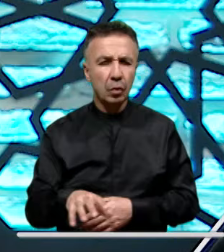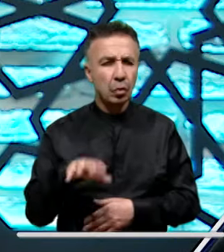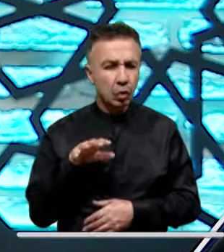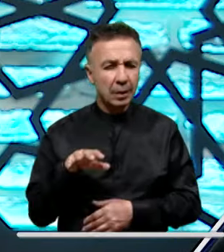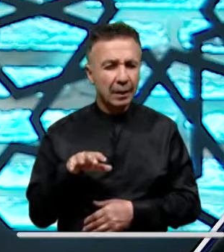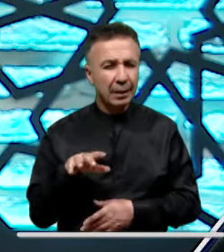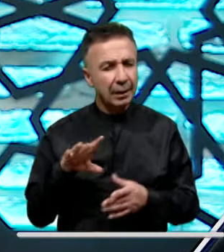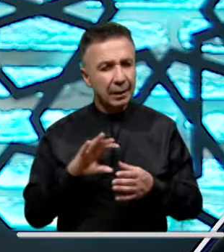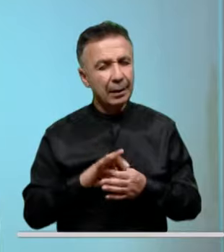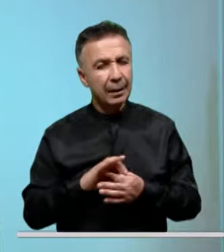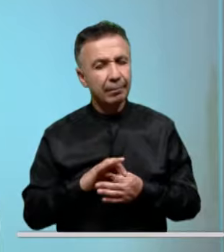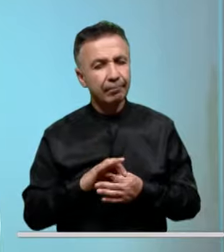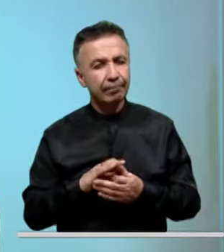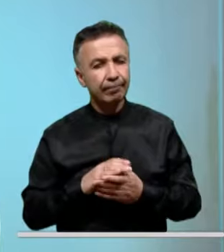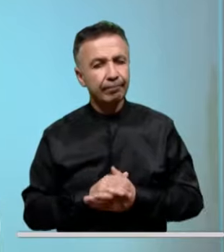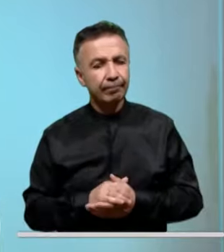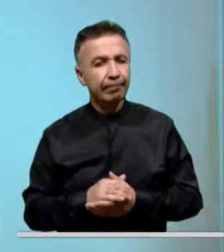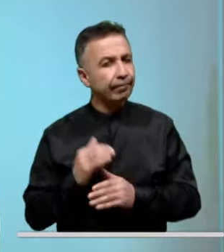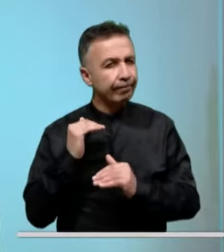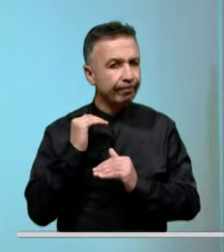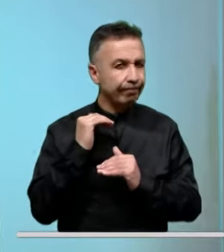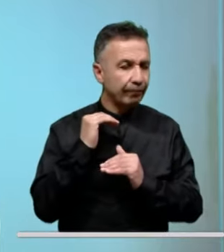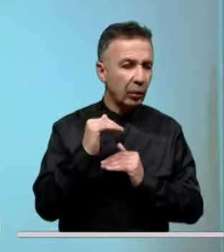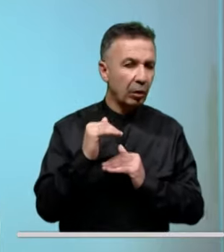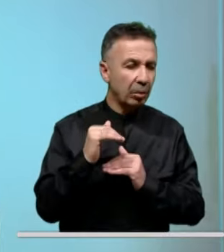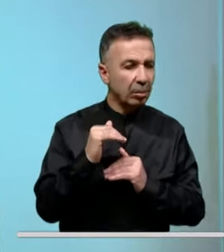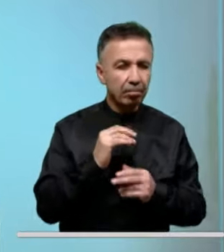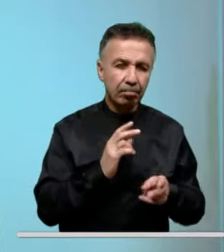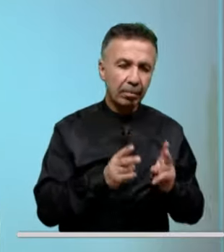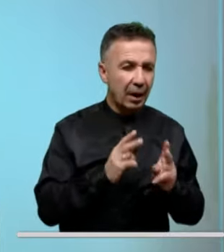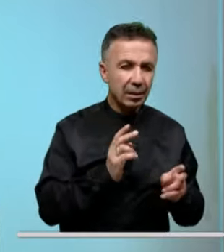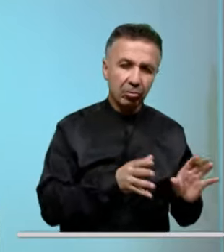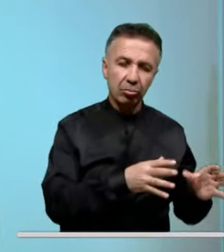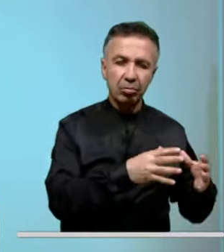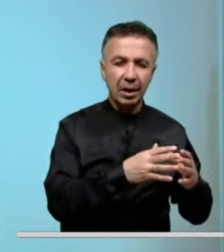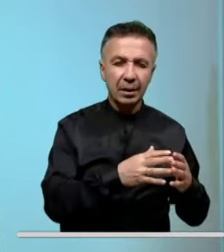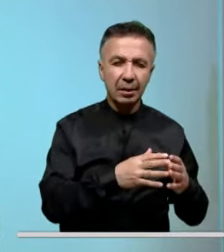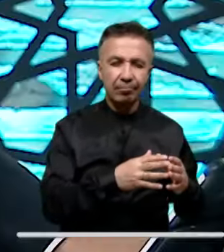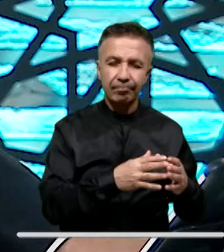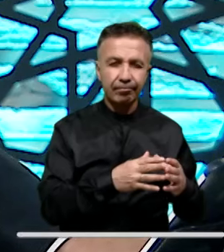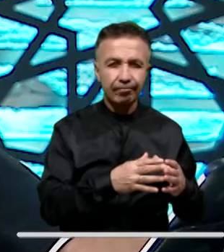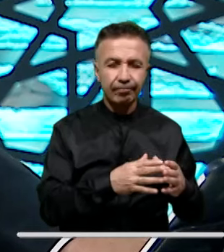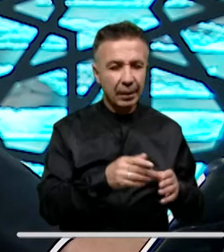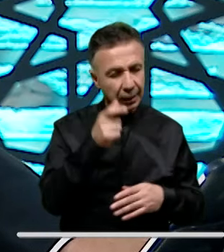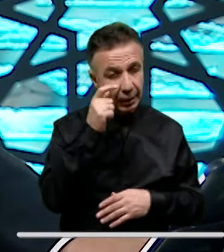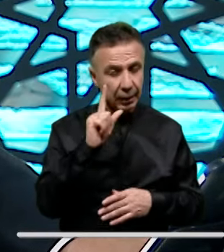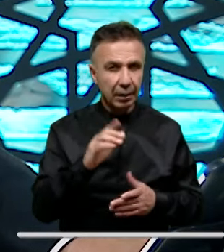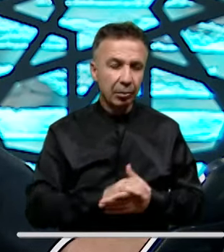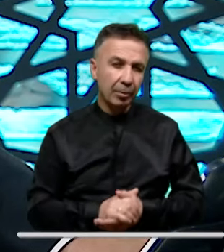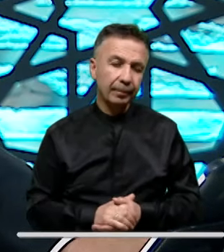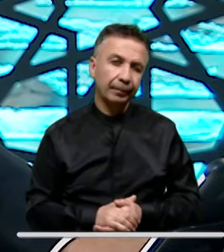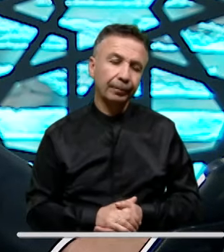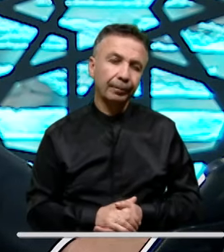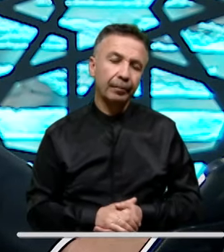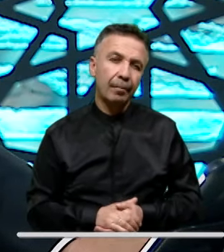mesafe sanki toplumda böyle bazı kesimlerde var gibi. İnsan tabii bunları görünce de üzülüyor. Fikret Bey de başına gelen bir hadise